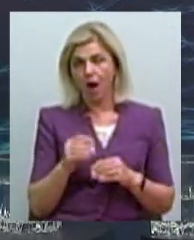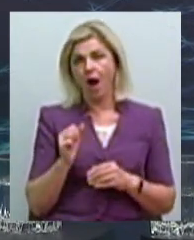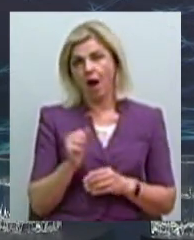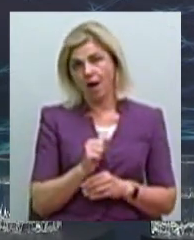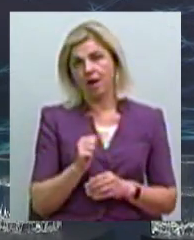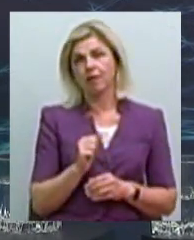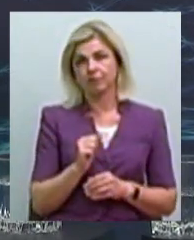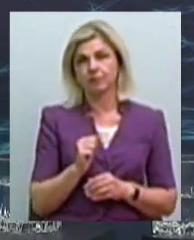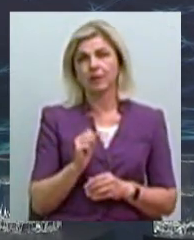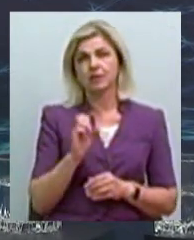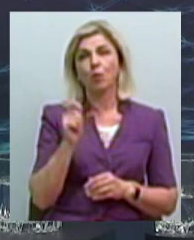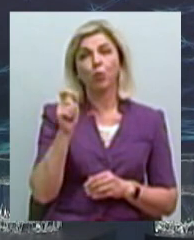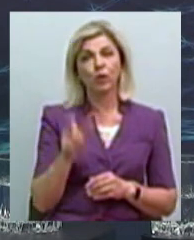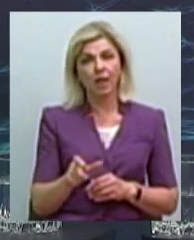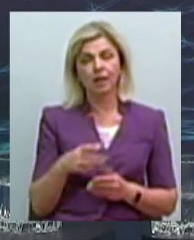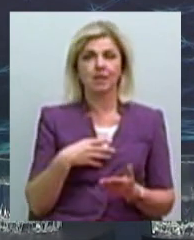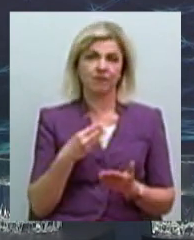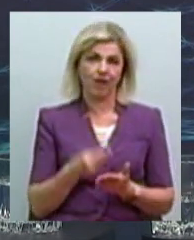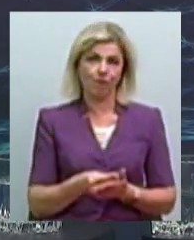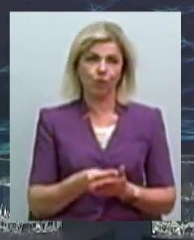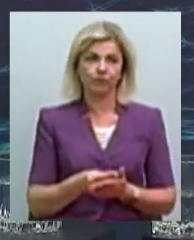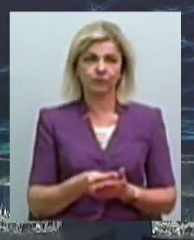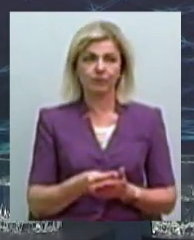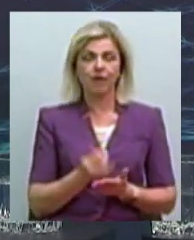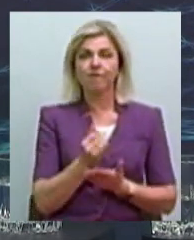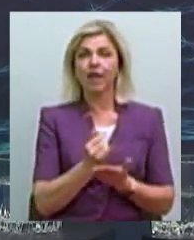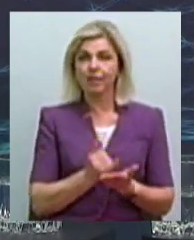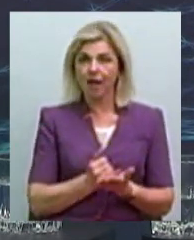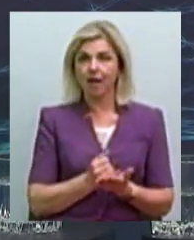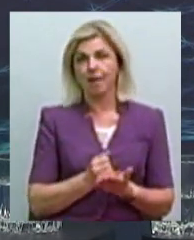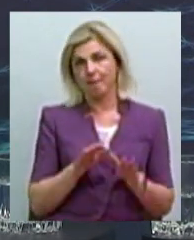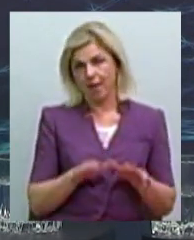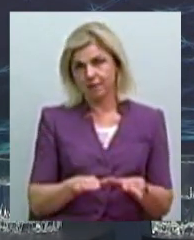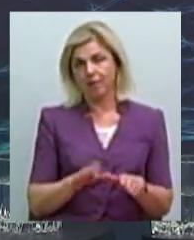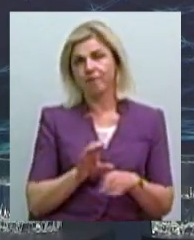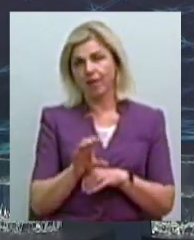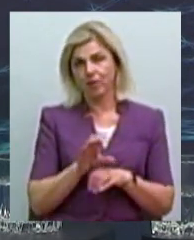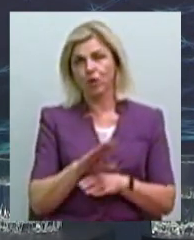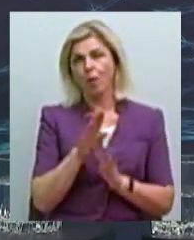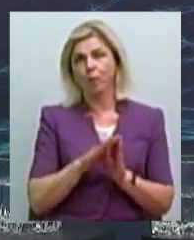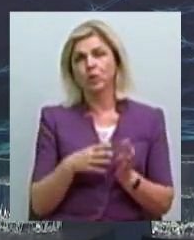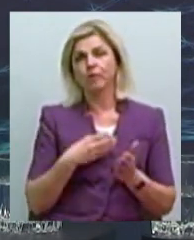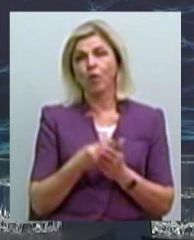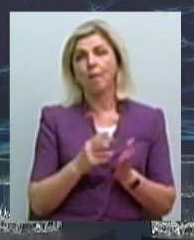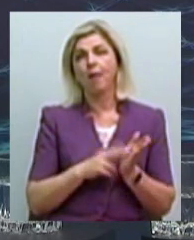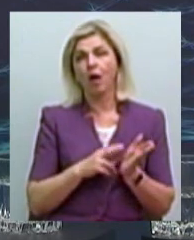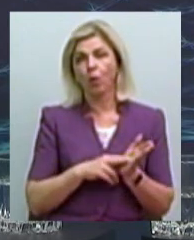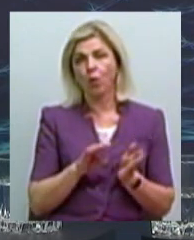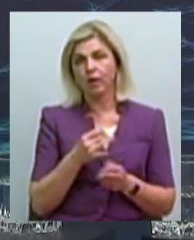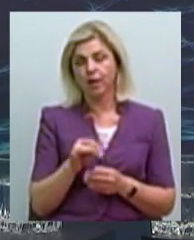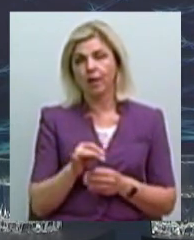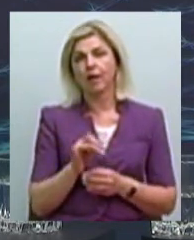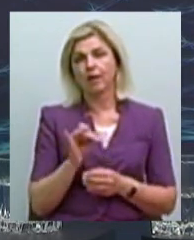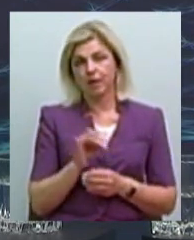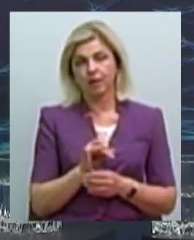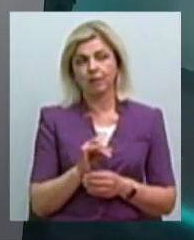а с бутылкой своего вина местного, произведенного под своей маркой, и встать наравне